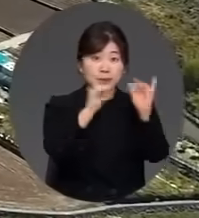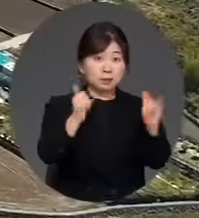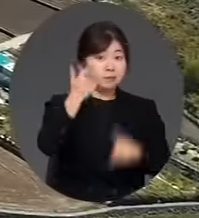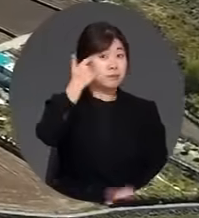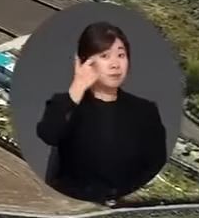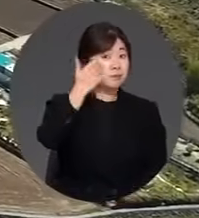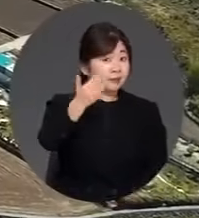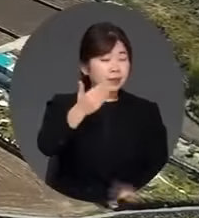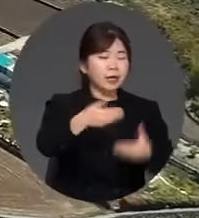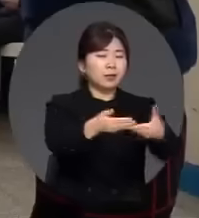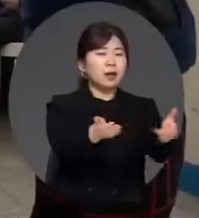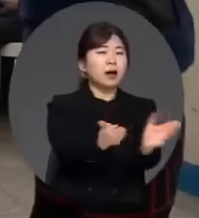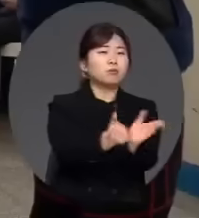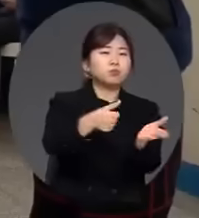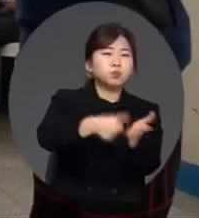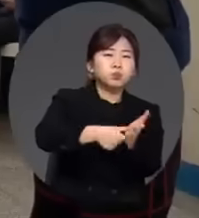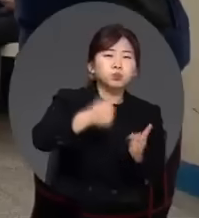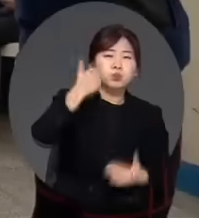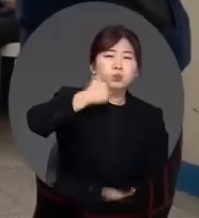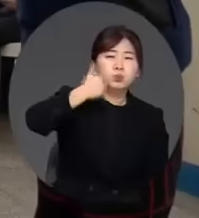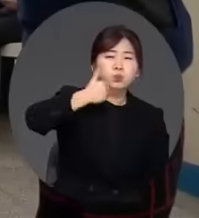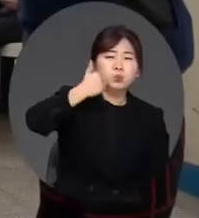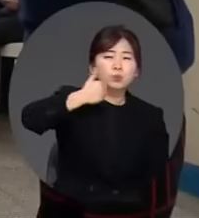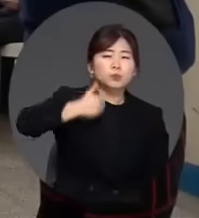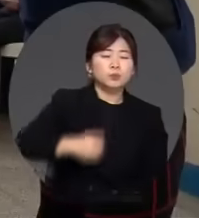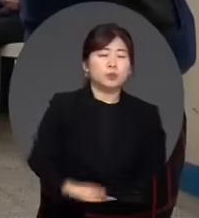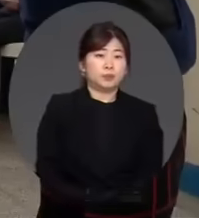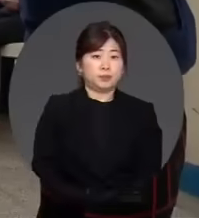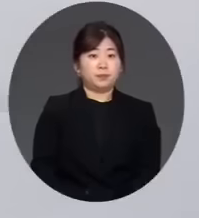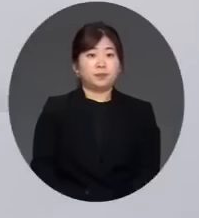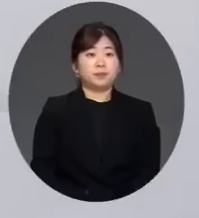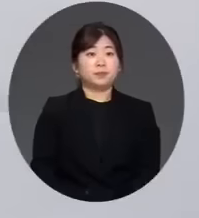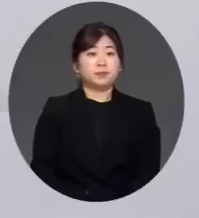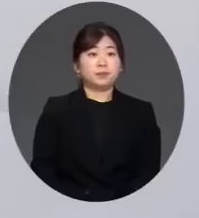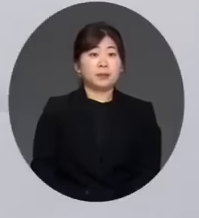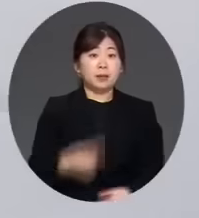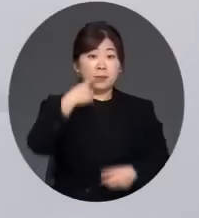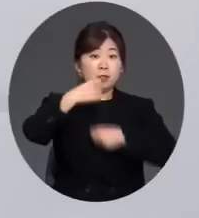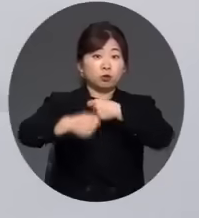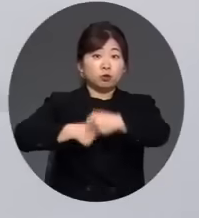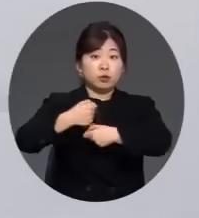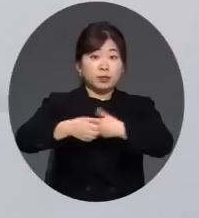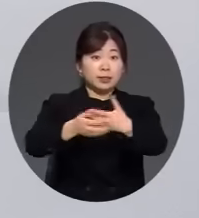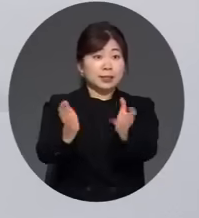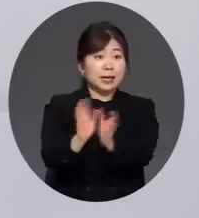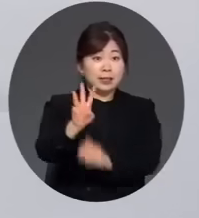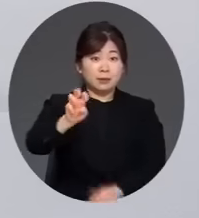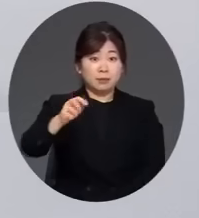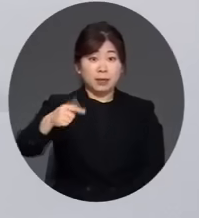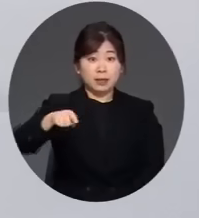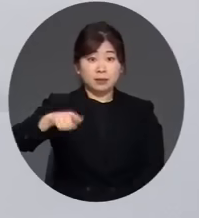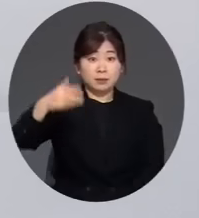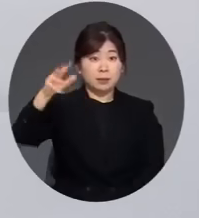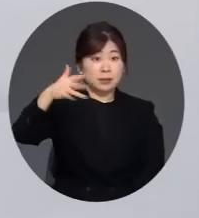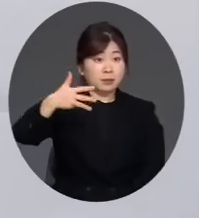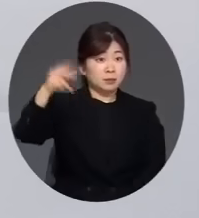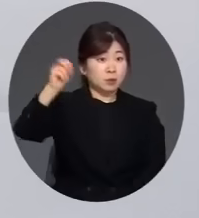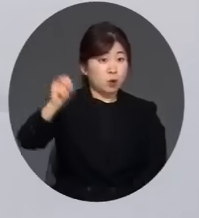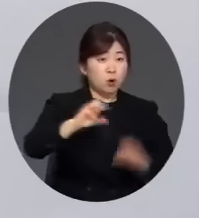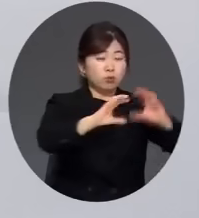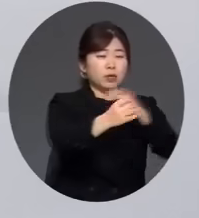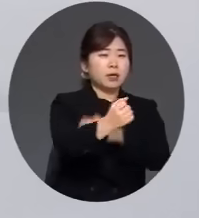정당에 투표할지 거제시 선거구 유권자들에게 물었습니다 더불어민주당 38.7 국민의 힘